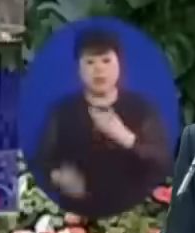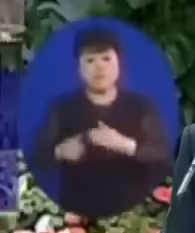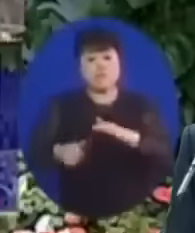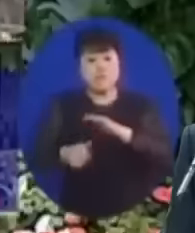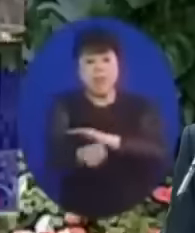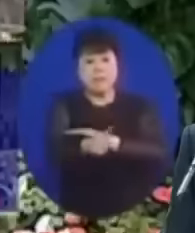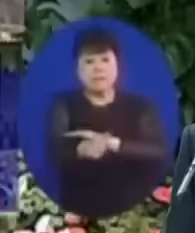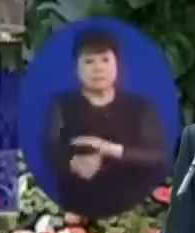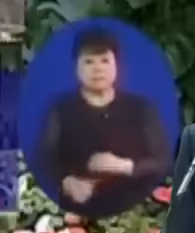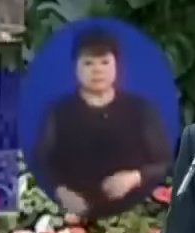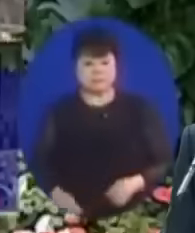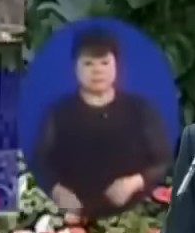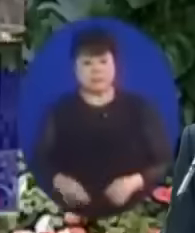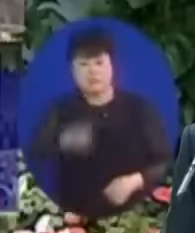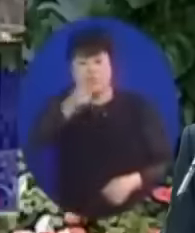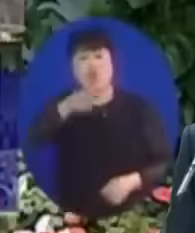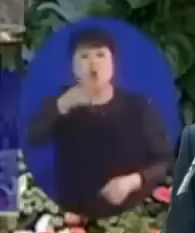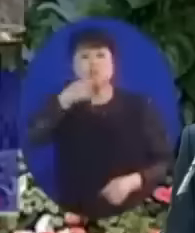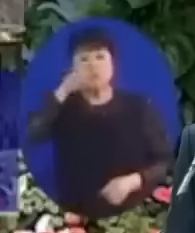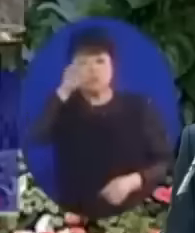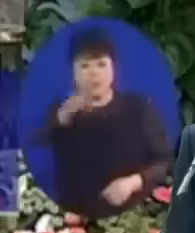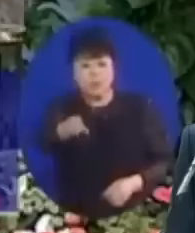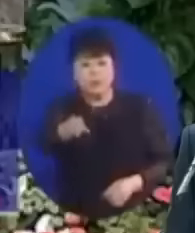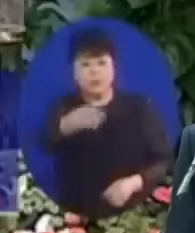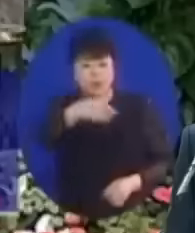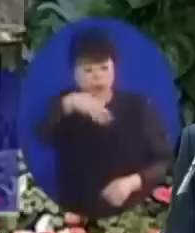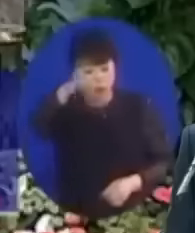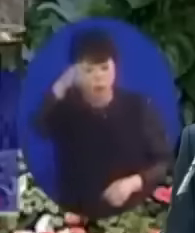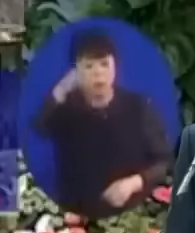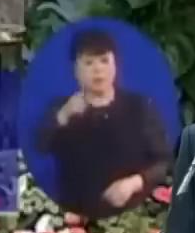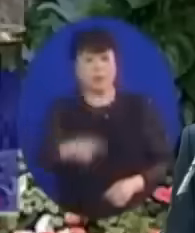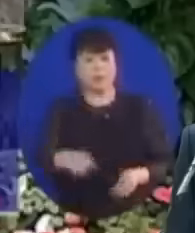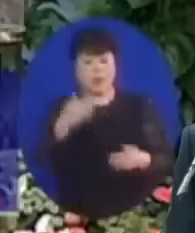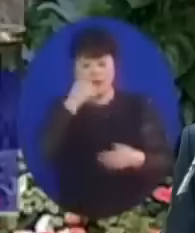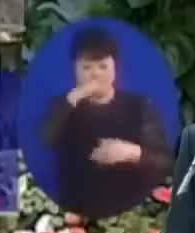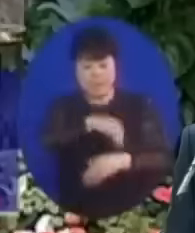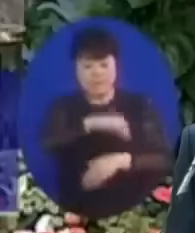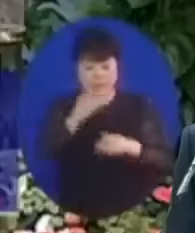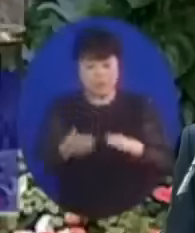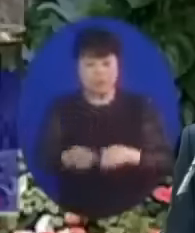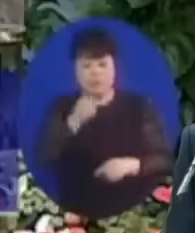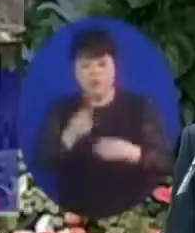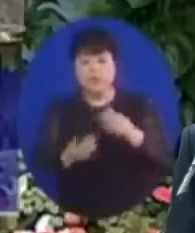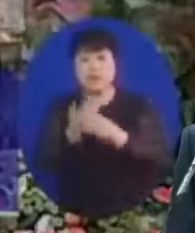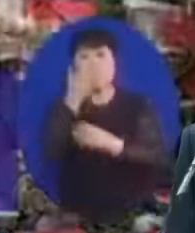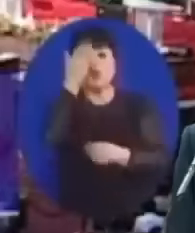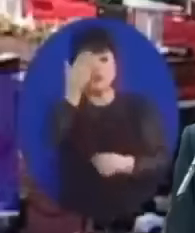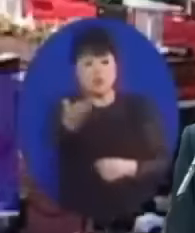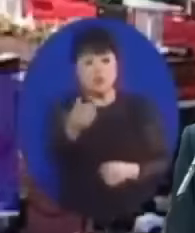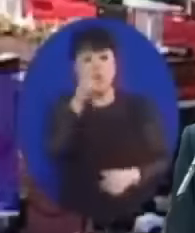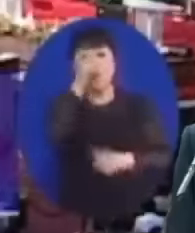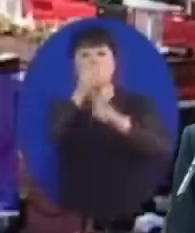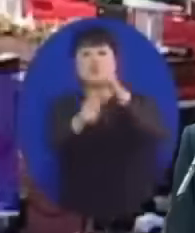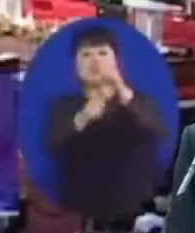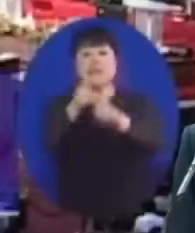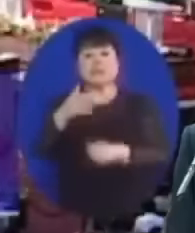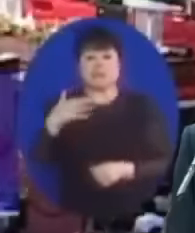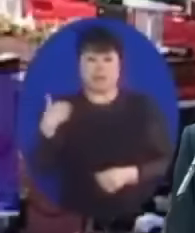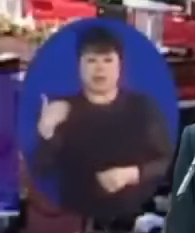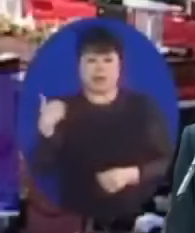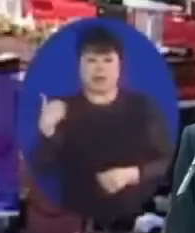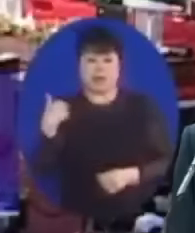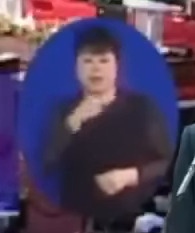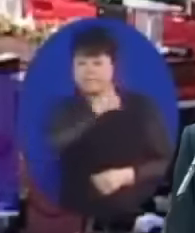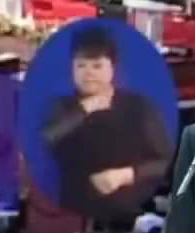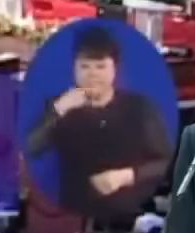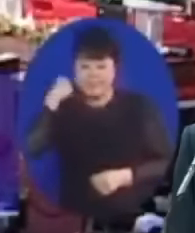불뱀과 전갈이 있고 물이 없는 간조한 땅을 지나게 하셨으며 또 너를 위하여 단단한 반석에서 물을 내셨으며 내 조상들도 알지